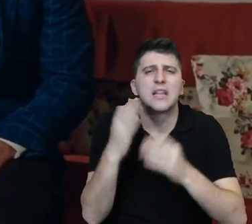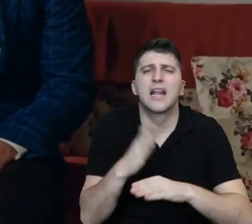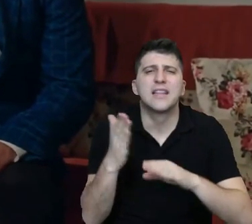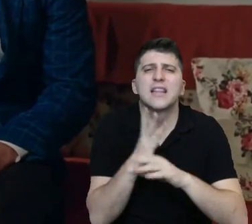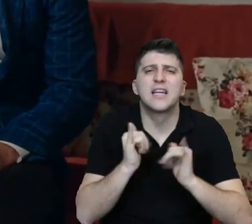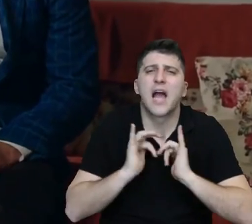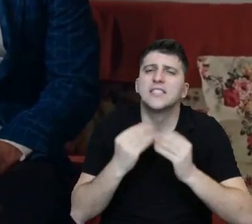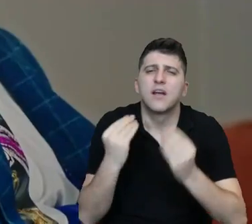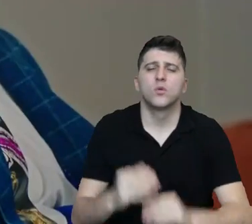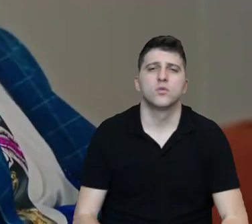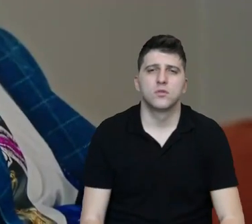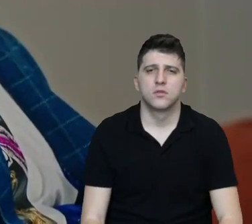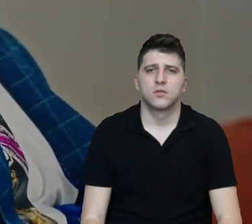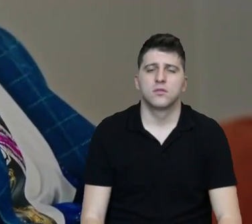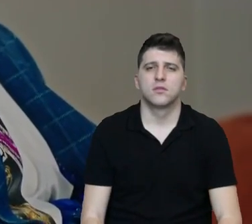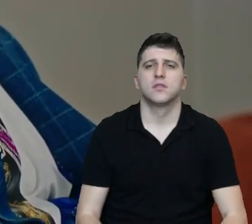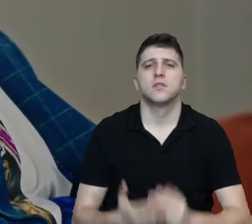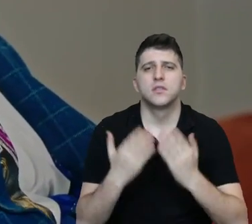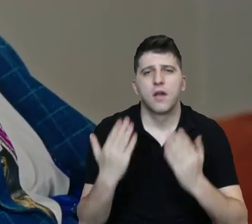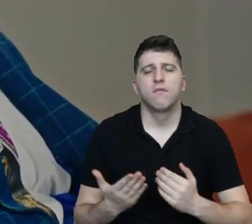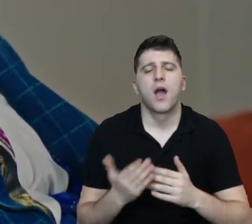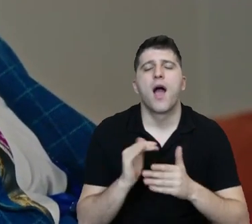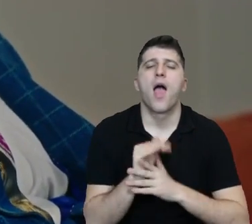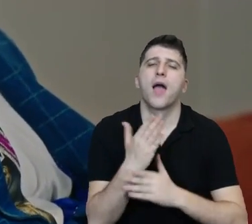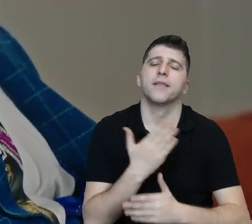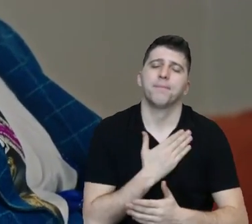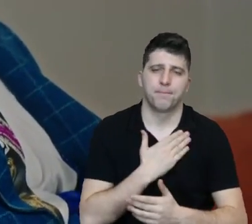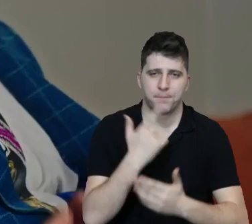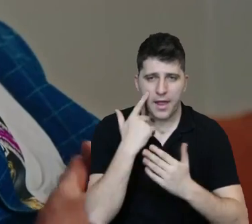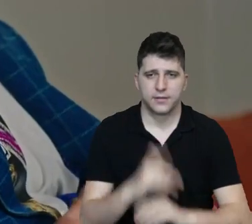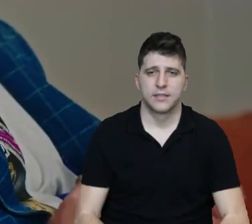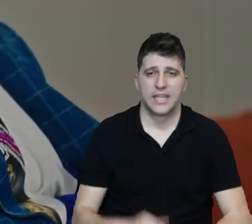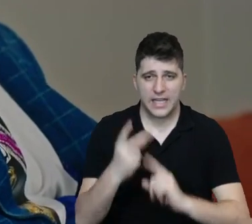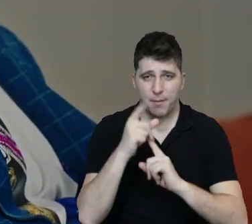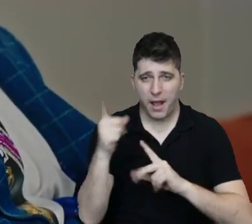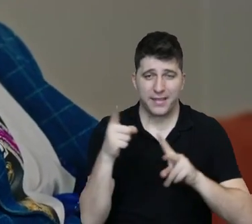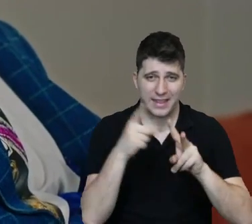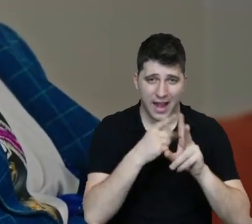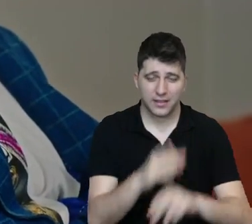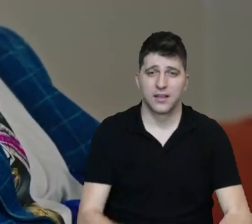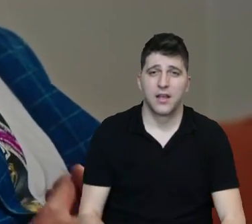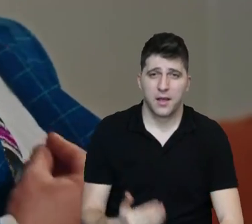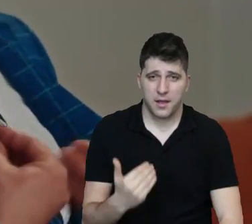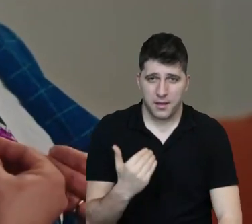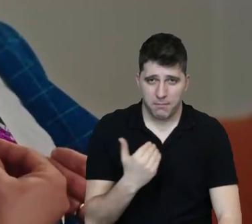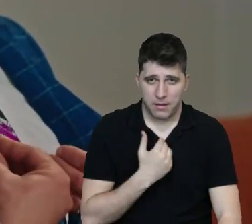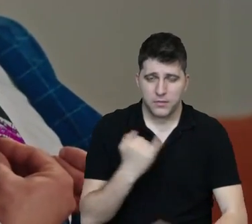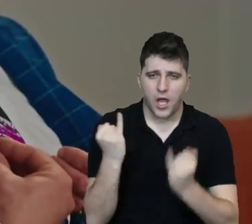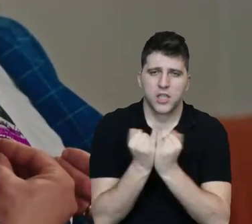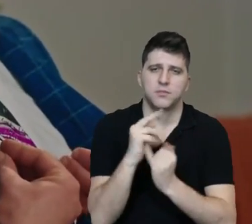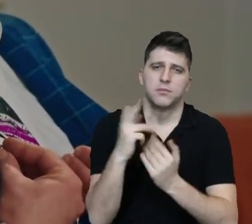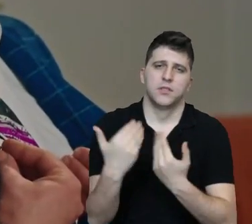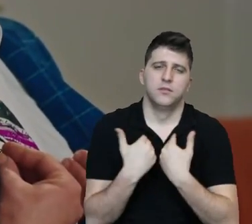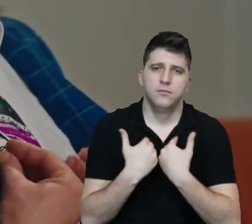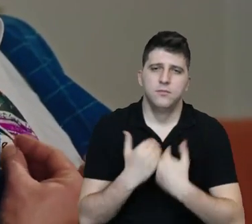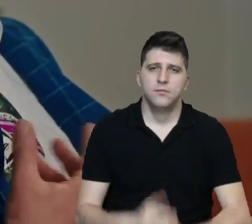Niye rahatsız ediyorsun? Ya hayatım şimdi bak. İbrahim de Nalan da benim biliyorum kardeşim gibidirler